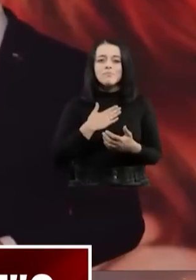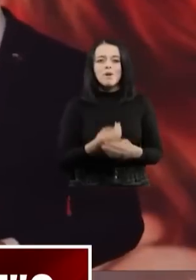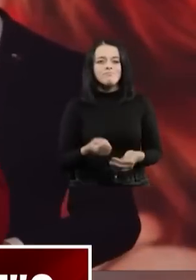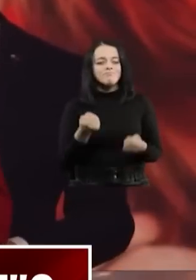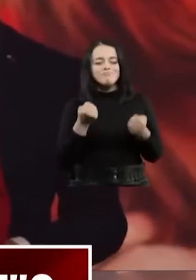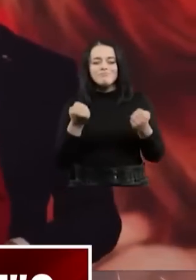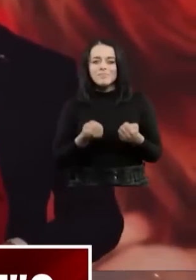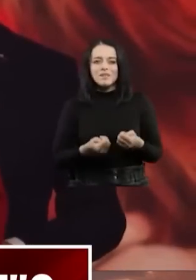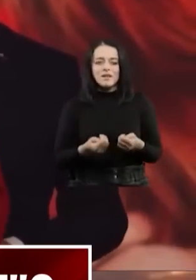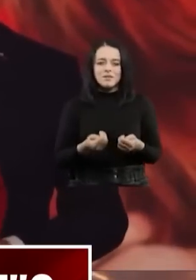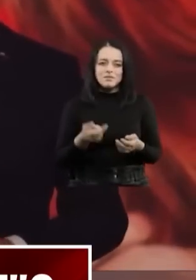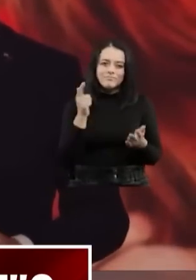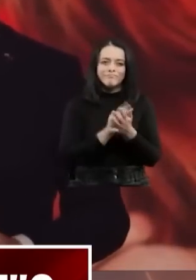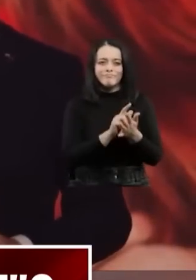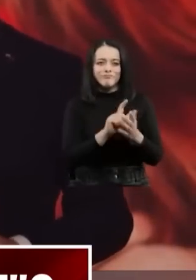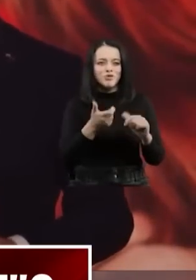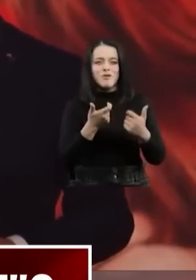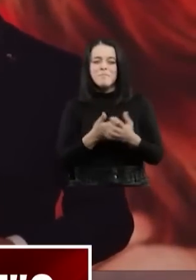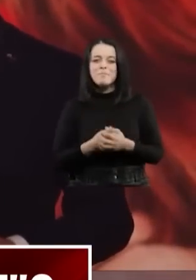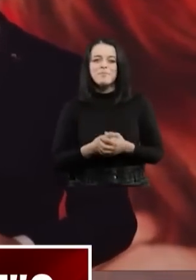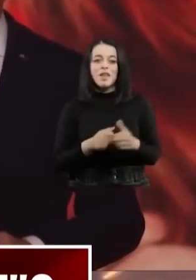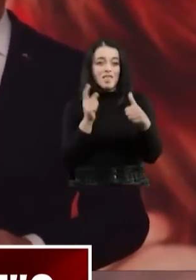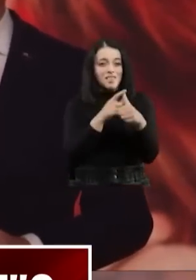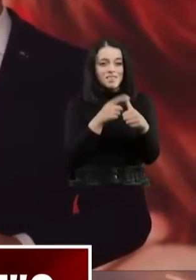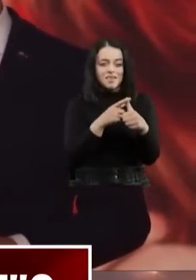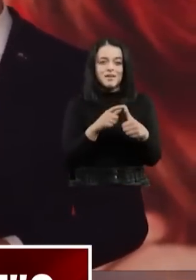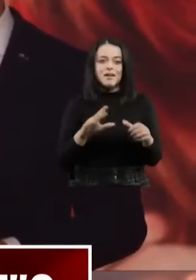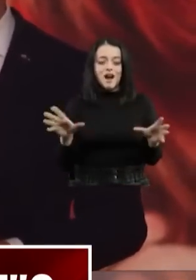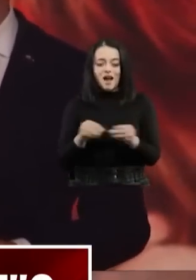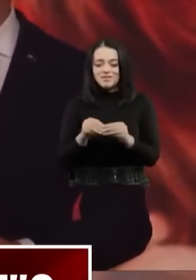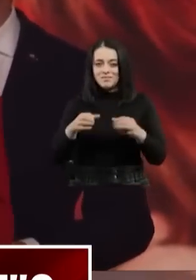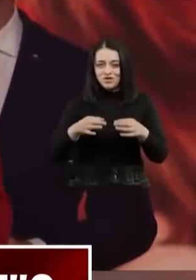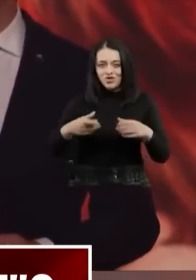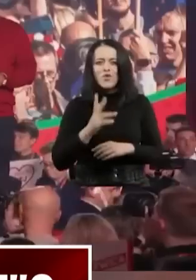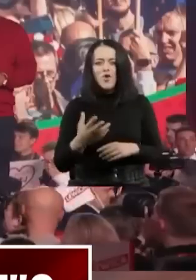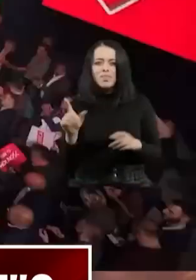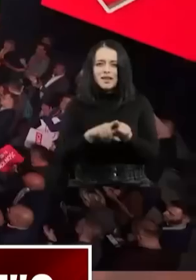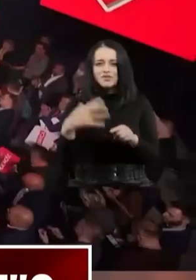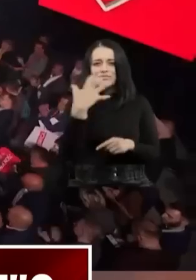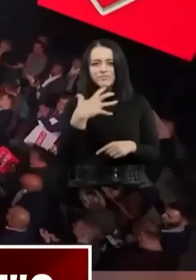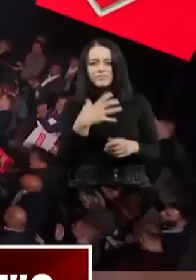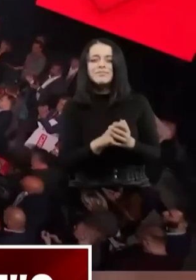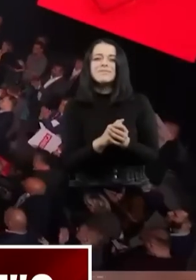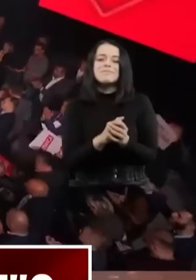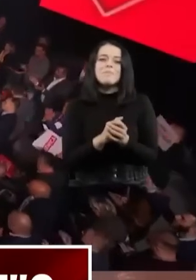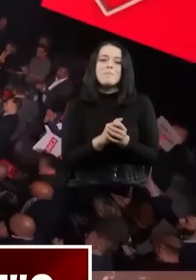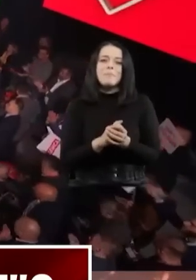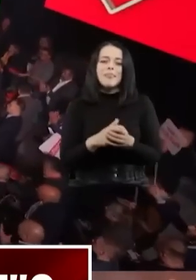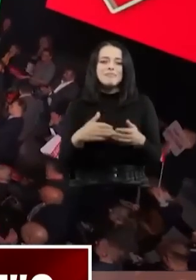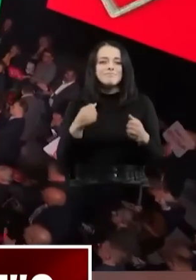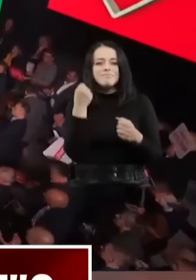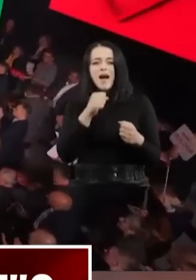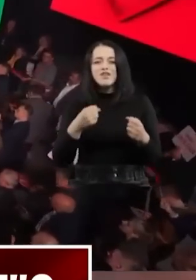takiego sposobu i nie ma takiego postulatu, którego Czarzasty by nie zgłosił, a Tusk by nie powtórzył. No więc świadomie zgodził się na to, żeby